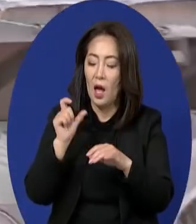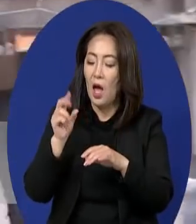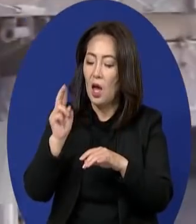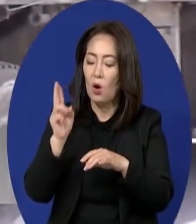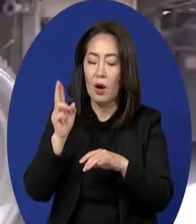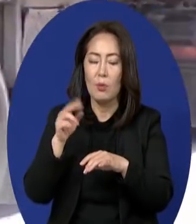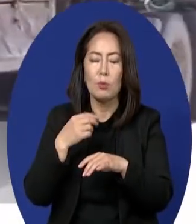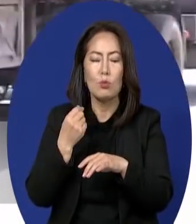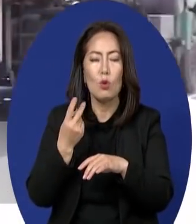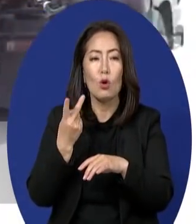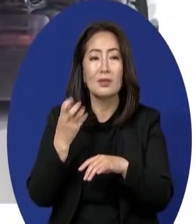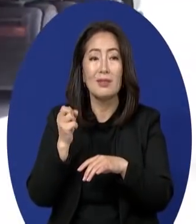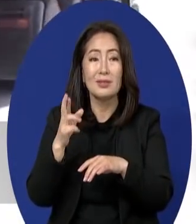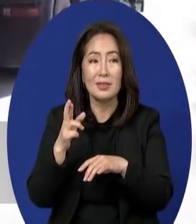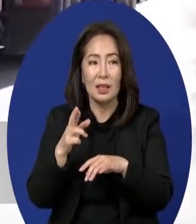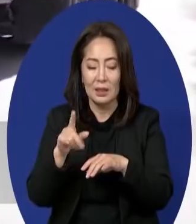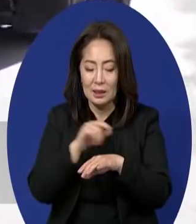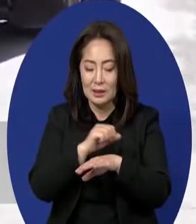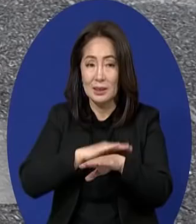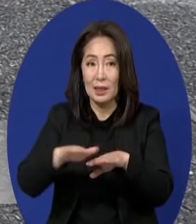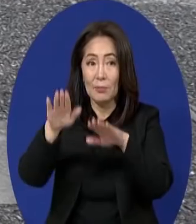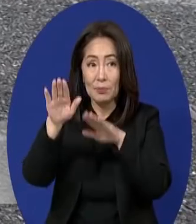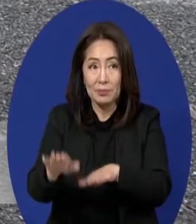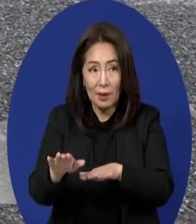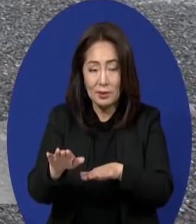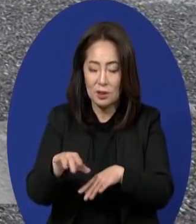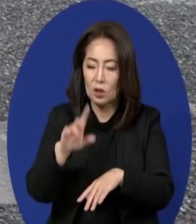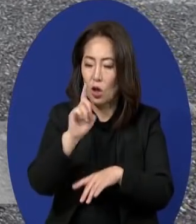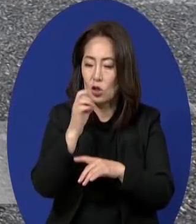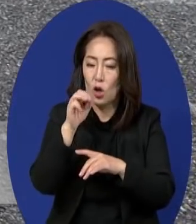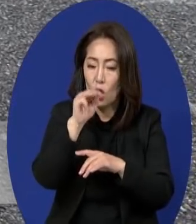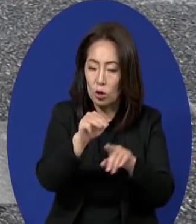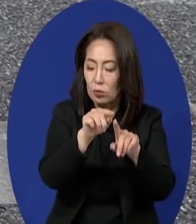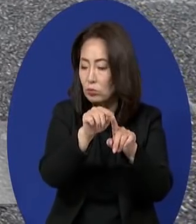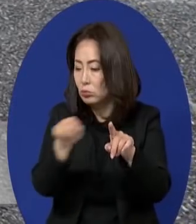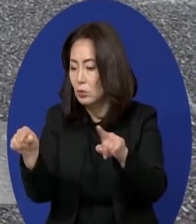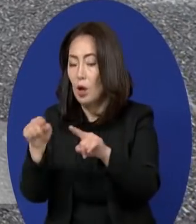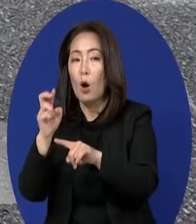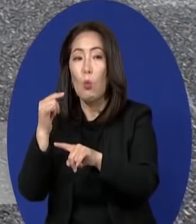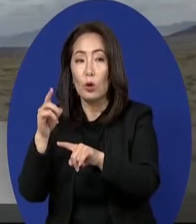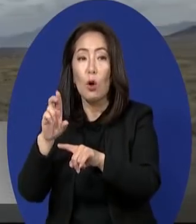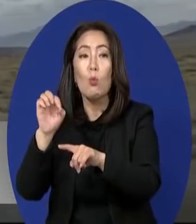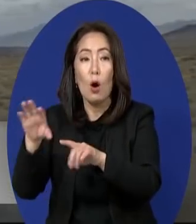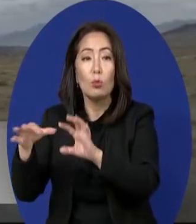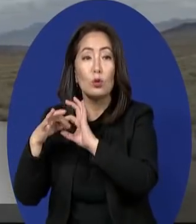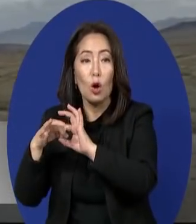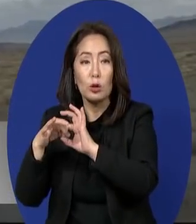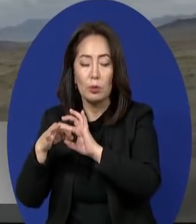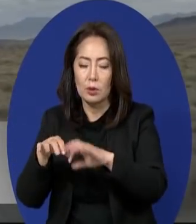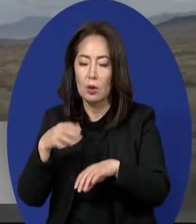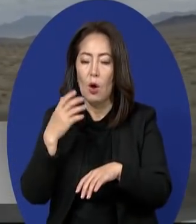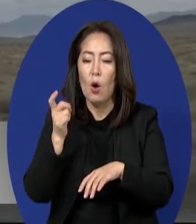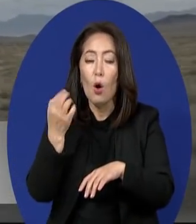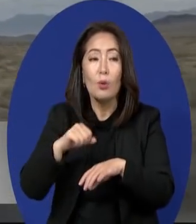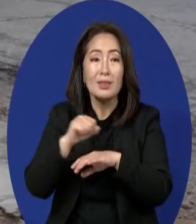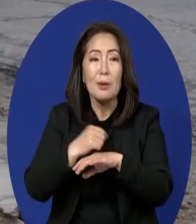250 сая амэк долллараар энэхүү замыг тавьсан бөгөөд хөшөөтийн уурхааг болгон бомттой холбосон зам Ховд аймгийн 5 сумаар дайр өнгөрдөг.